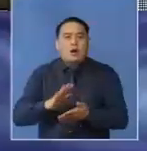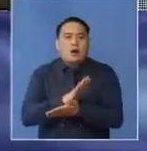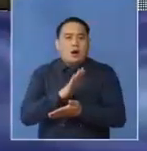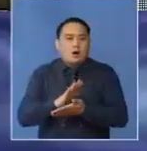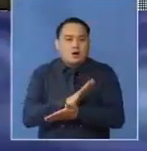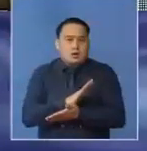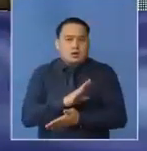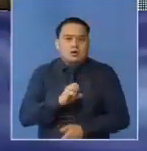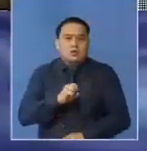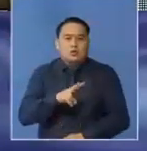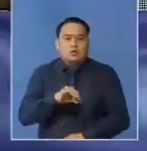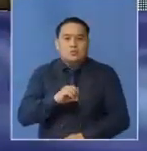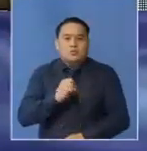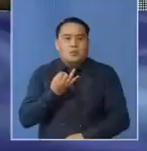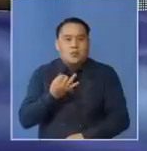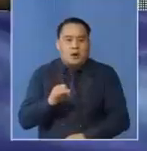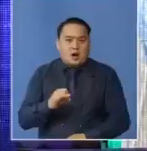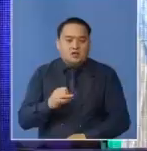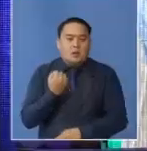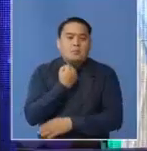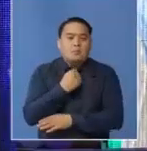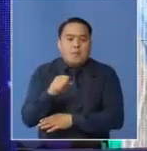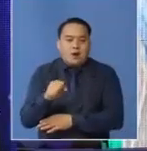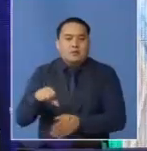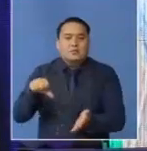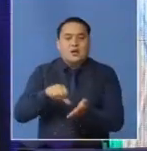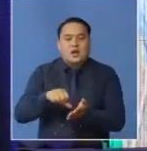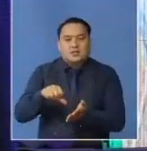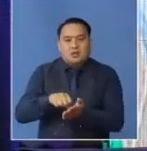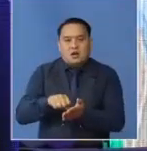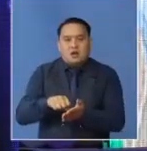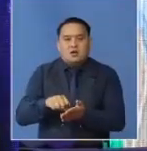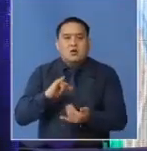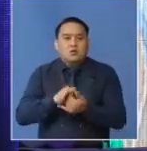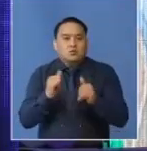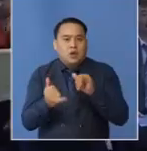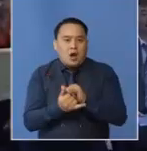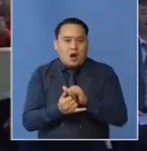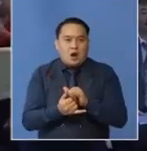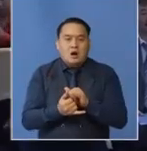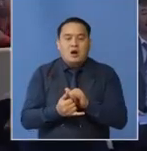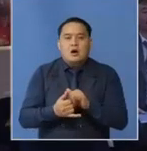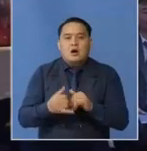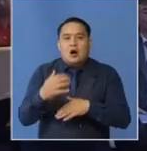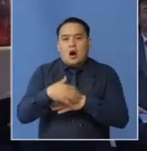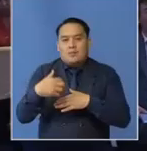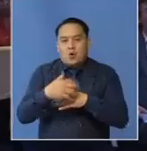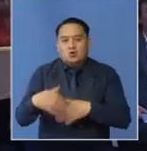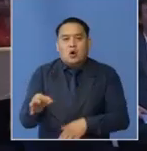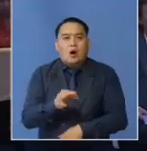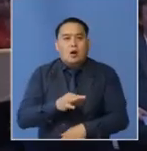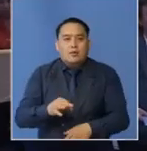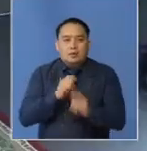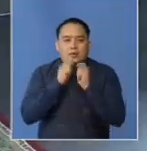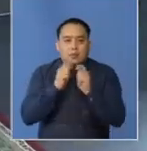ЖТСУ Нусибаю Абдрахиму. В числе призеров оказались представители из Восточно-Казахстанской, а также Акмолинской областей. Все они